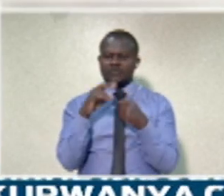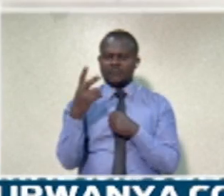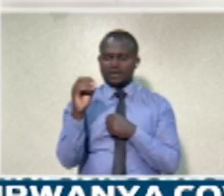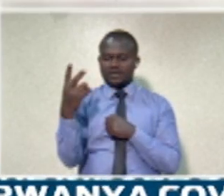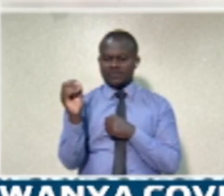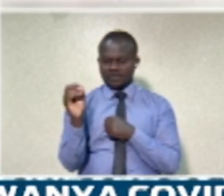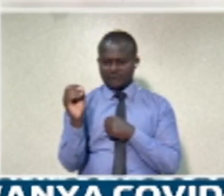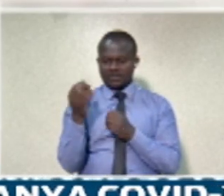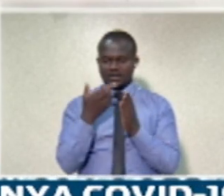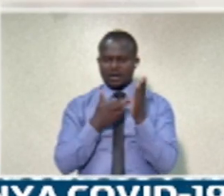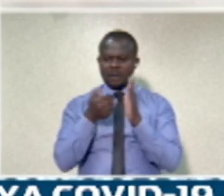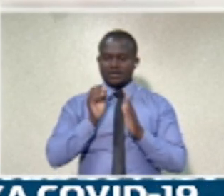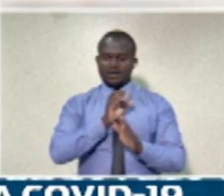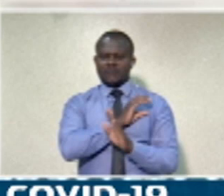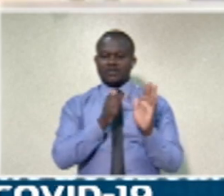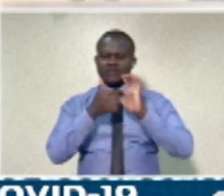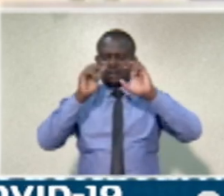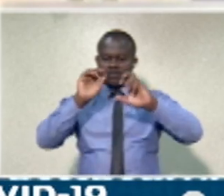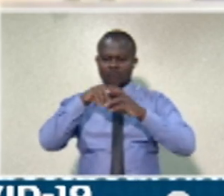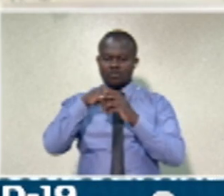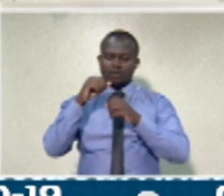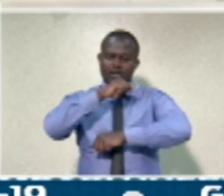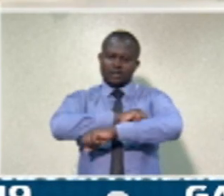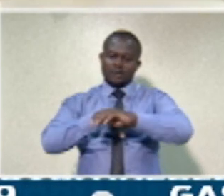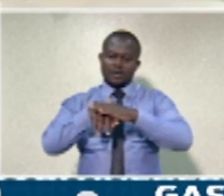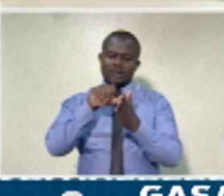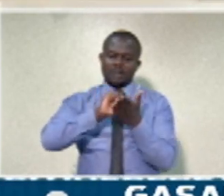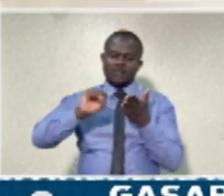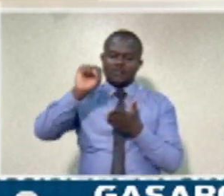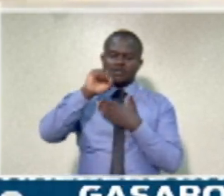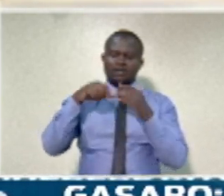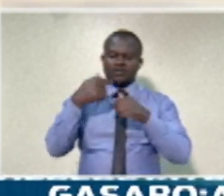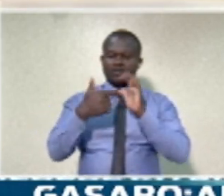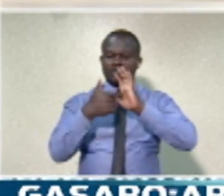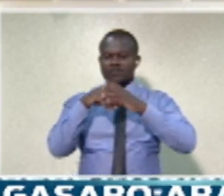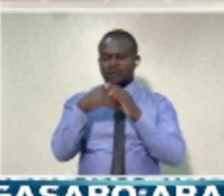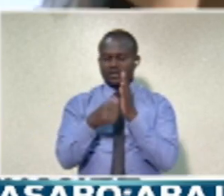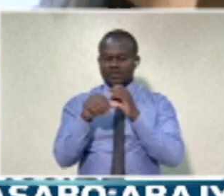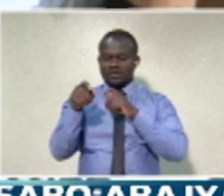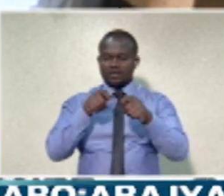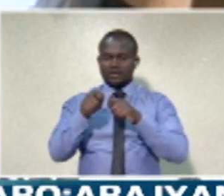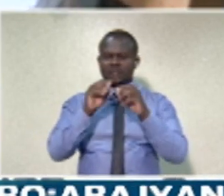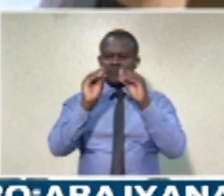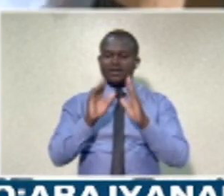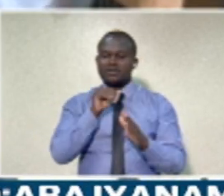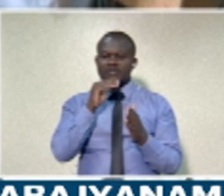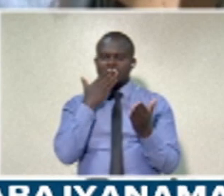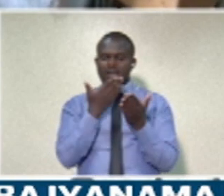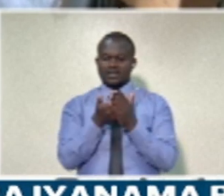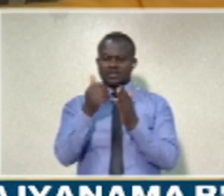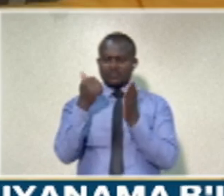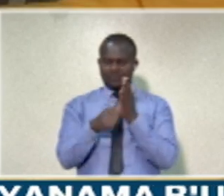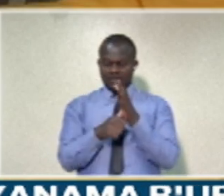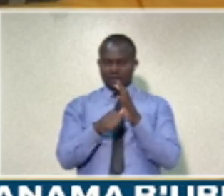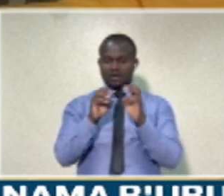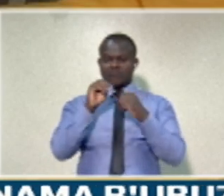2019-2020. Raporo y'iyi komisiyo yerekana ko mu mashuri abanza n'ayisumbuye hakigaragaramo ikibazo cy'imicungire y'abarimu itanoze, ibibazo abadepite